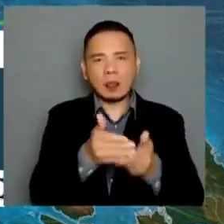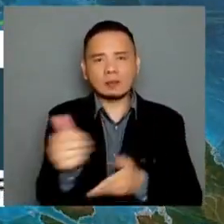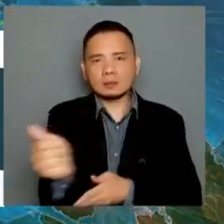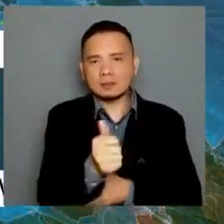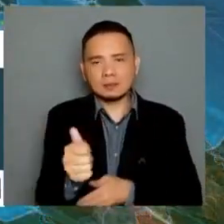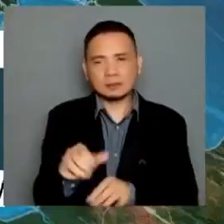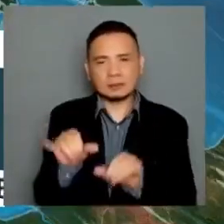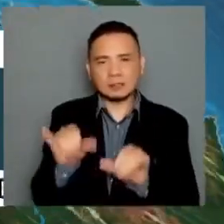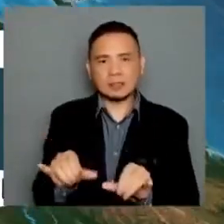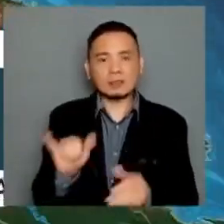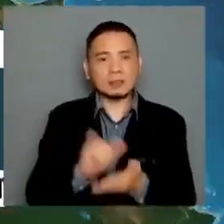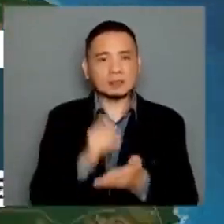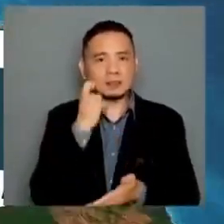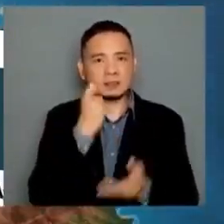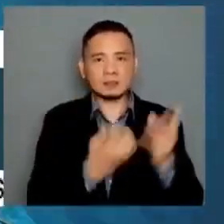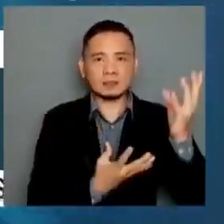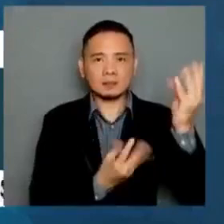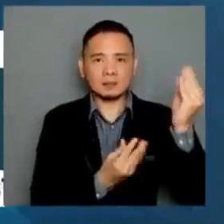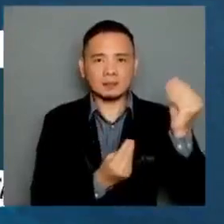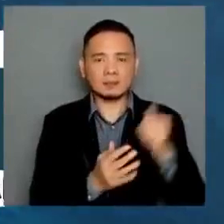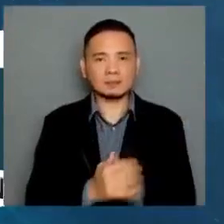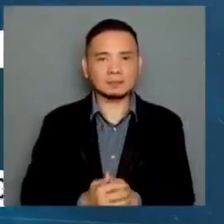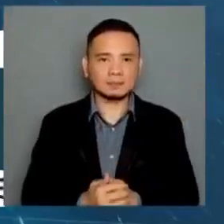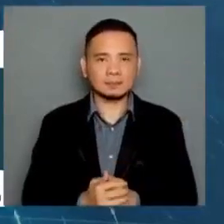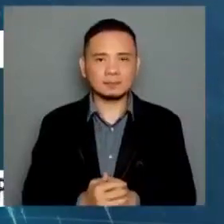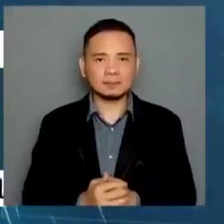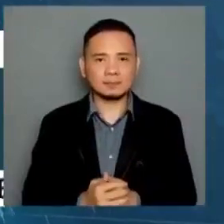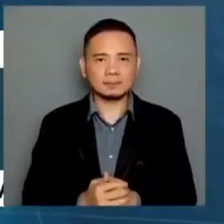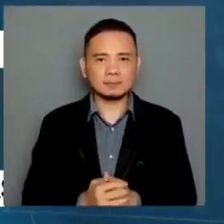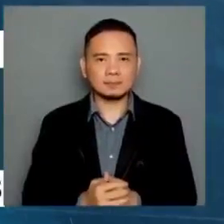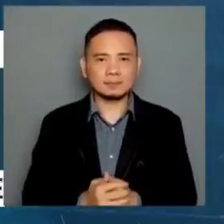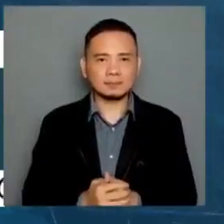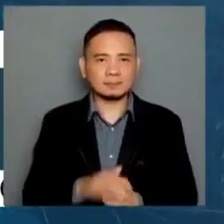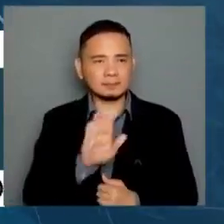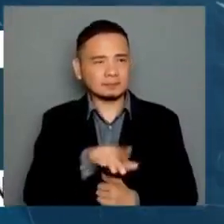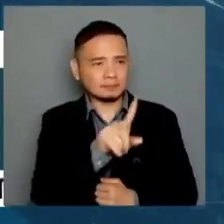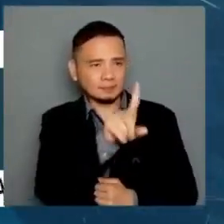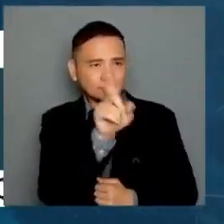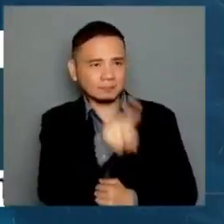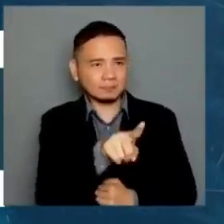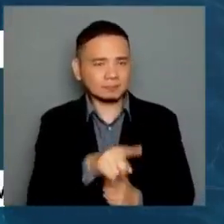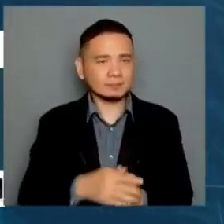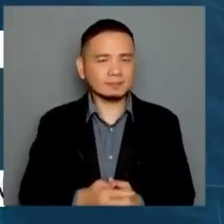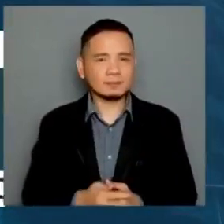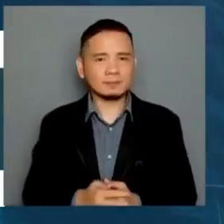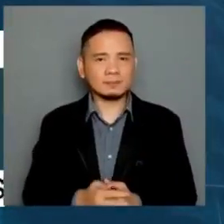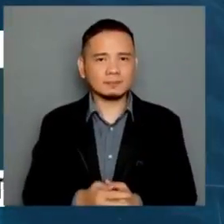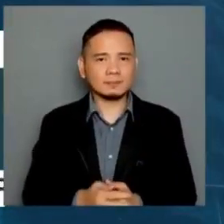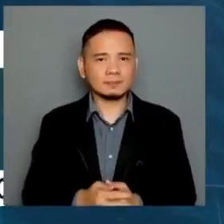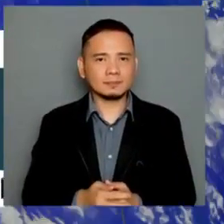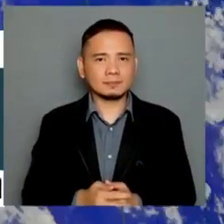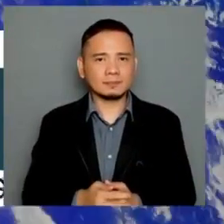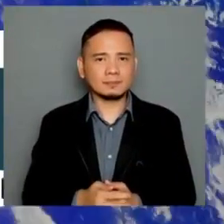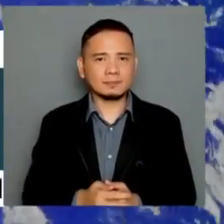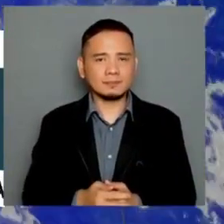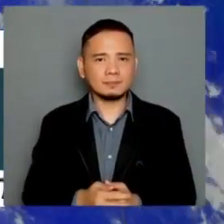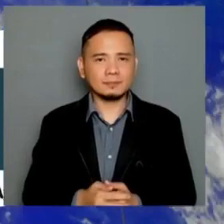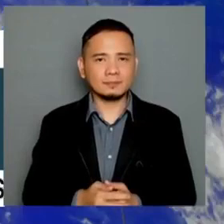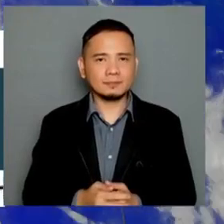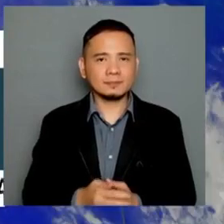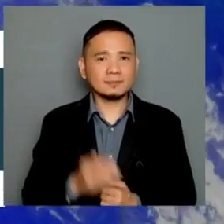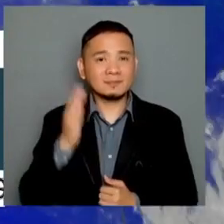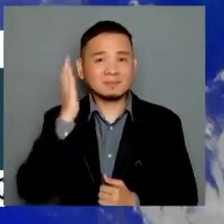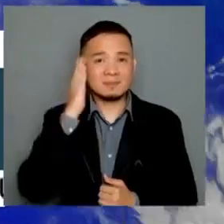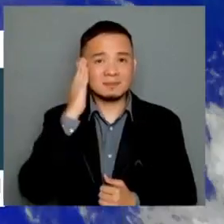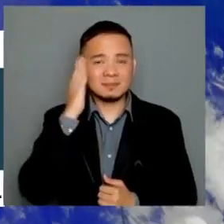from PAGASA Weather Forecasting Center, Veronica Torres. Yes, Veronica, a few questions for you. So yung mga, kung nasaan yung